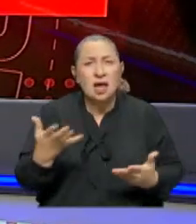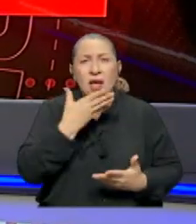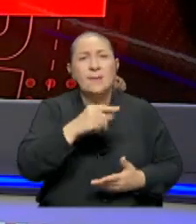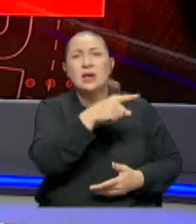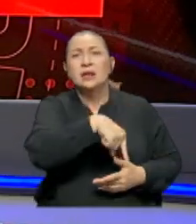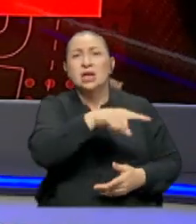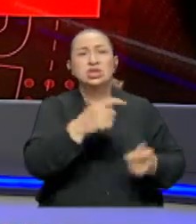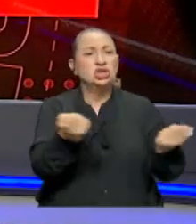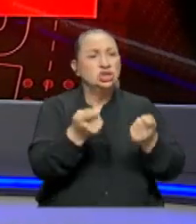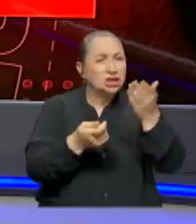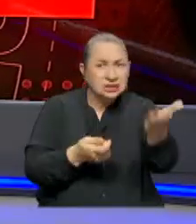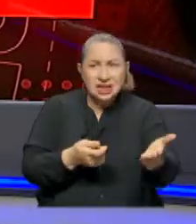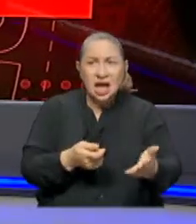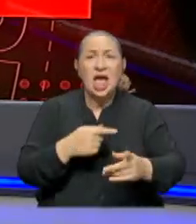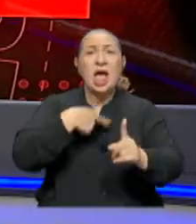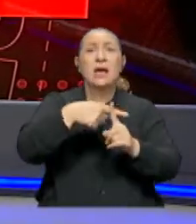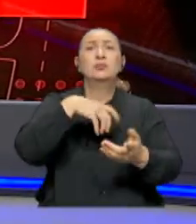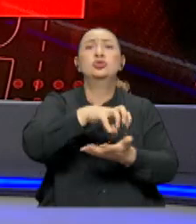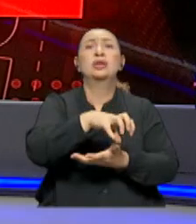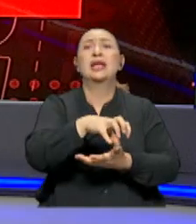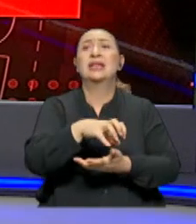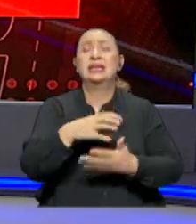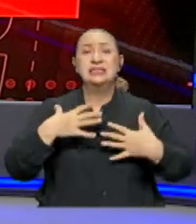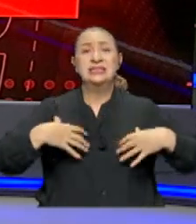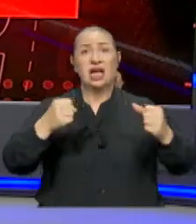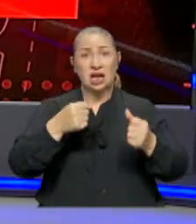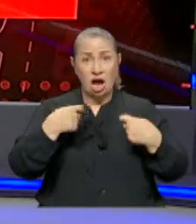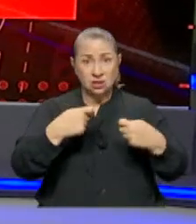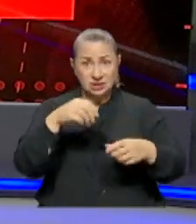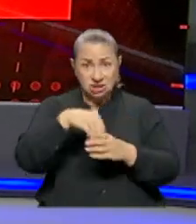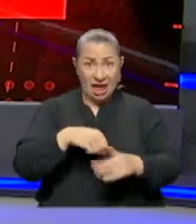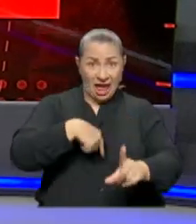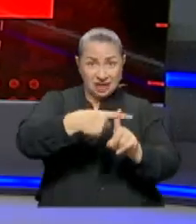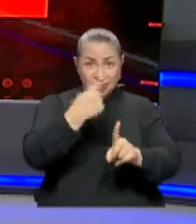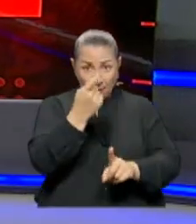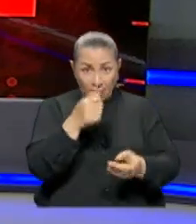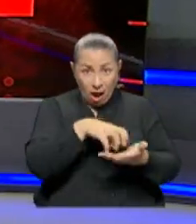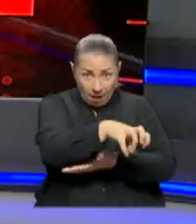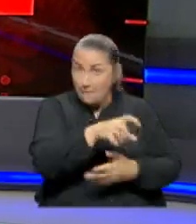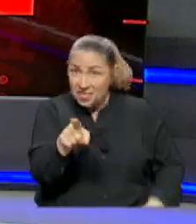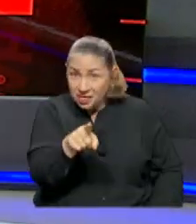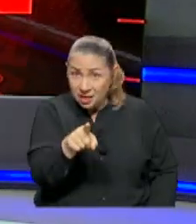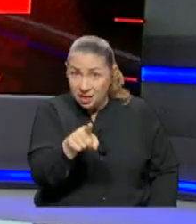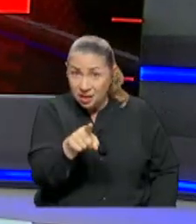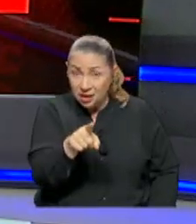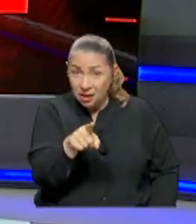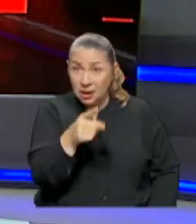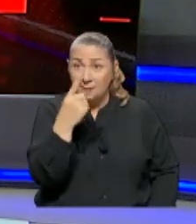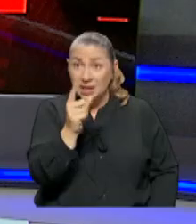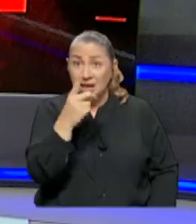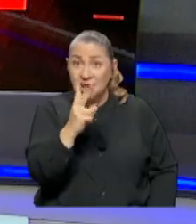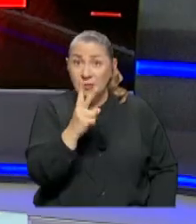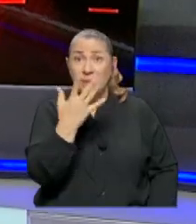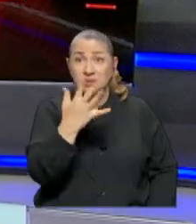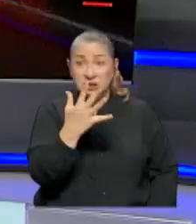emeklerinize çalışanımıza ek bütçeden sağlık harcaması için Ekstra bir para ayırdınız mı birer